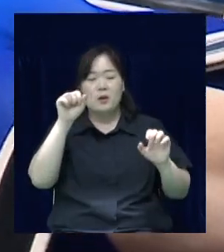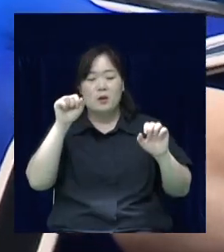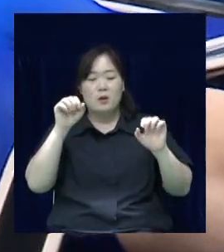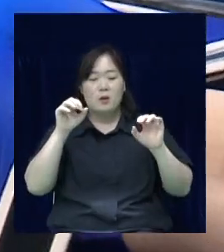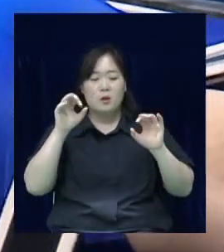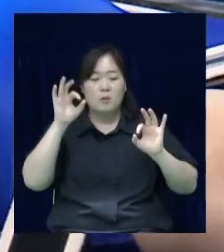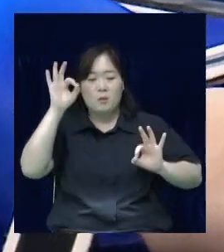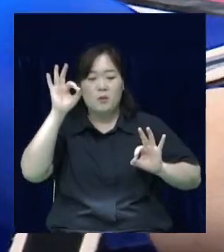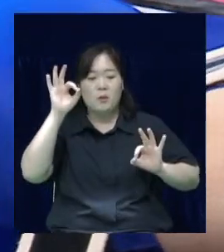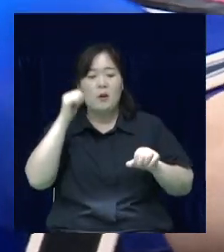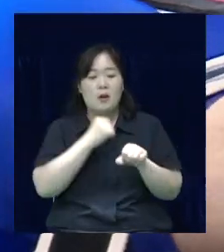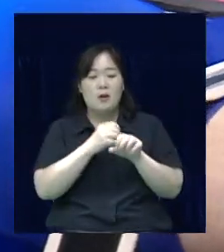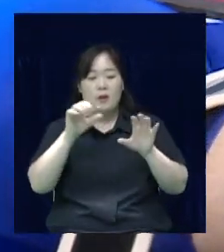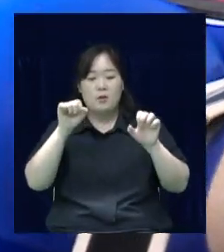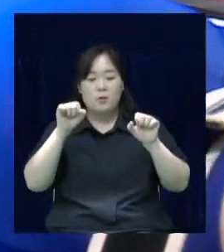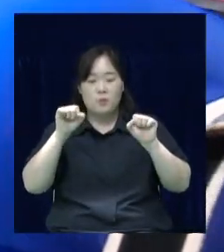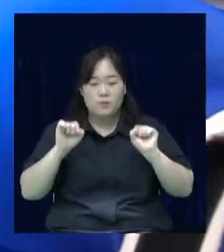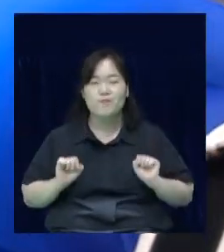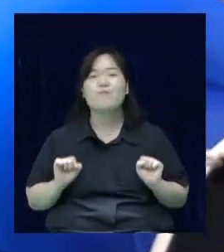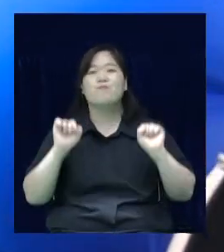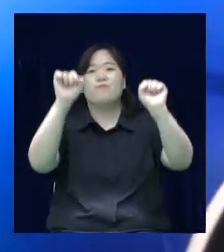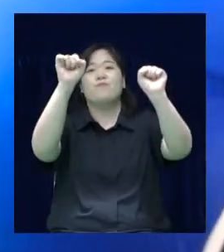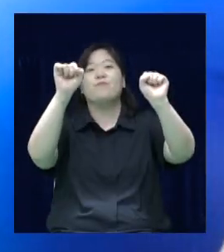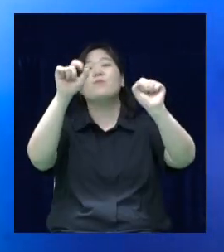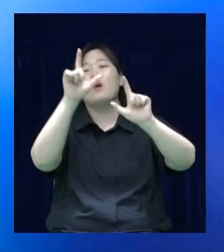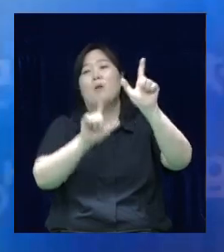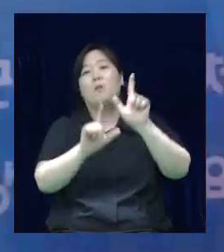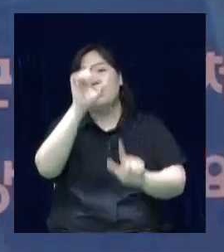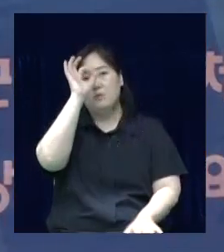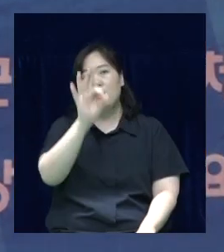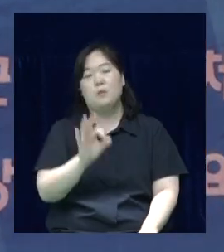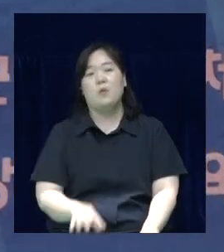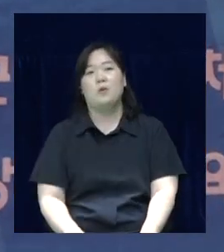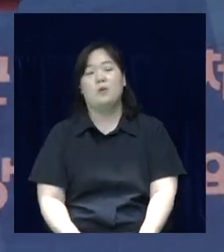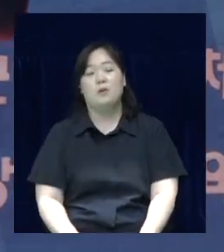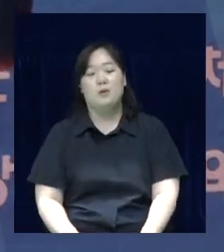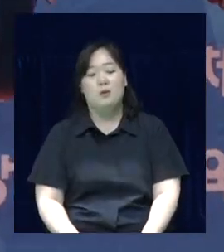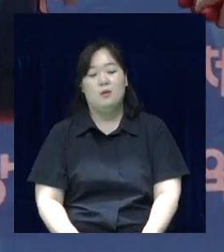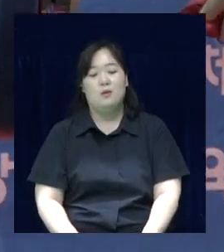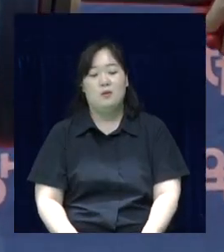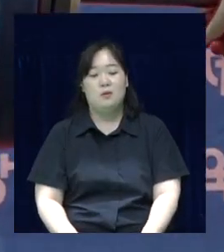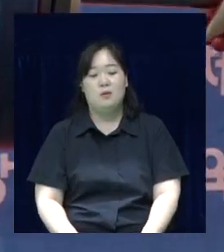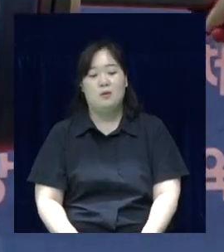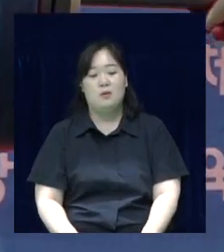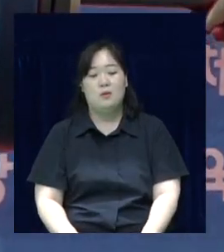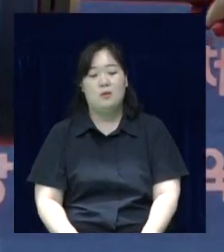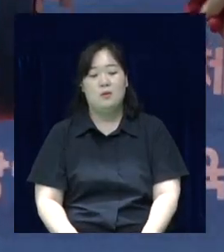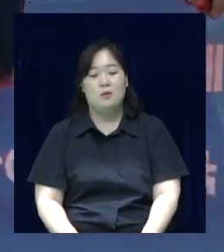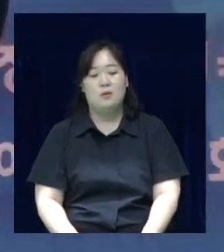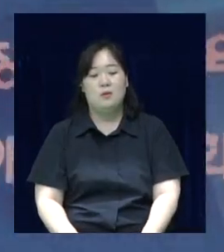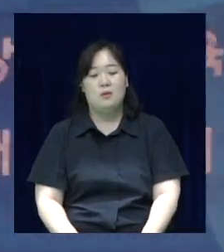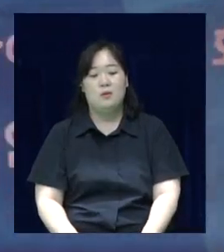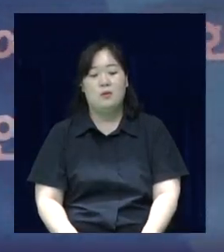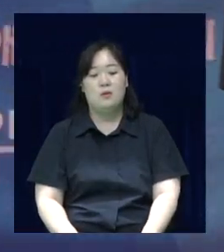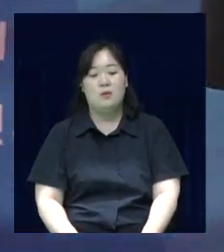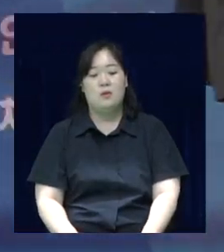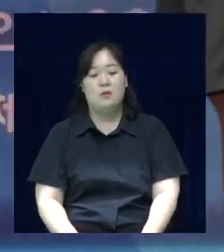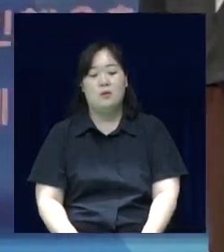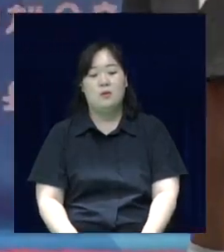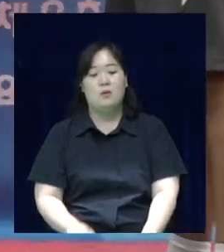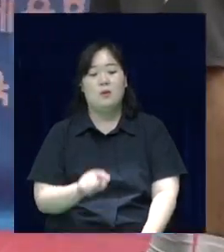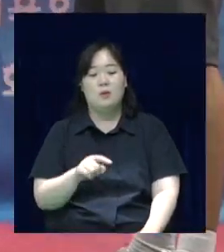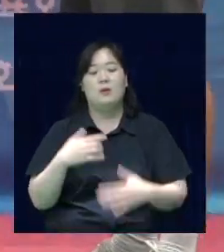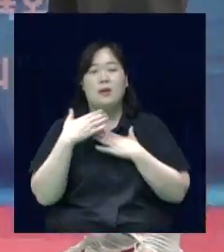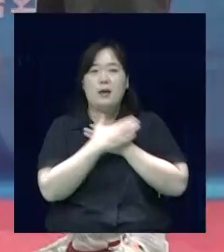조금 튀기는 동작이 그러네요. 나거든요. 네. 예. 그래서. 예. 이 부분은 조금 상체 근력이